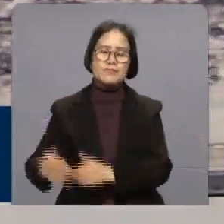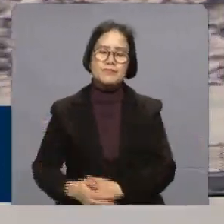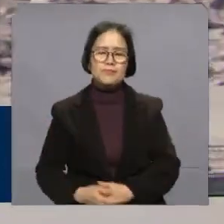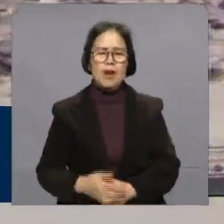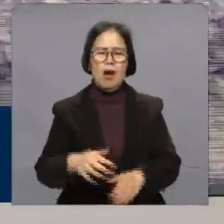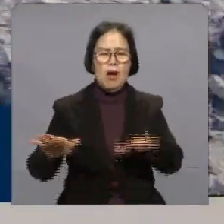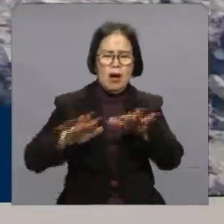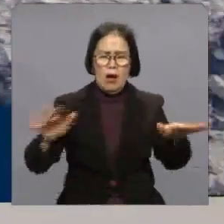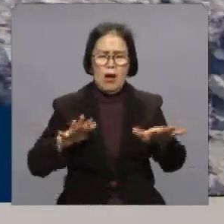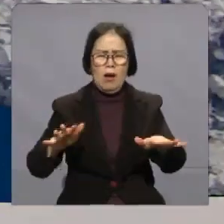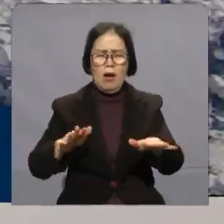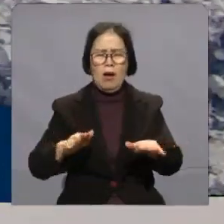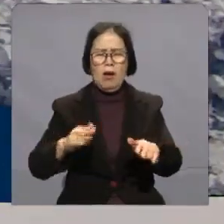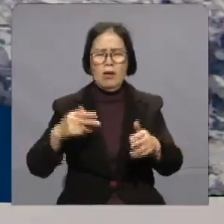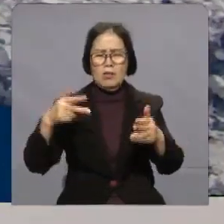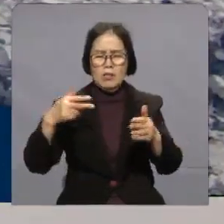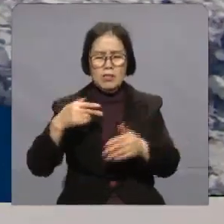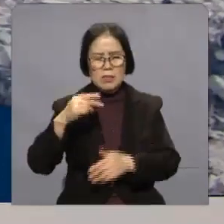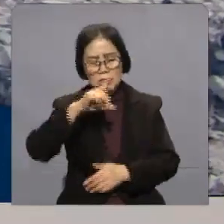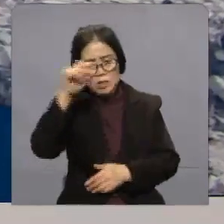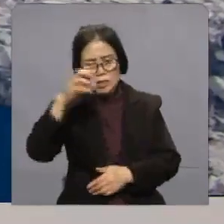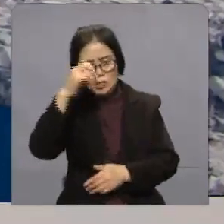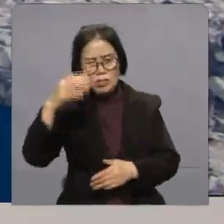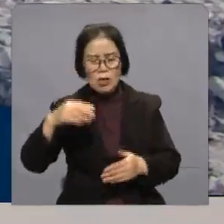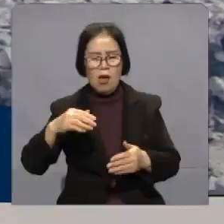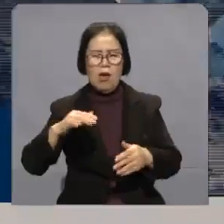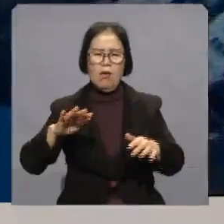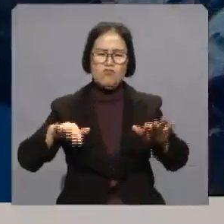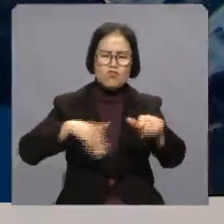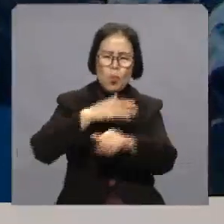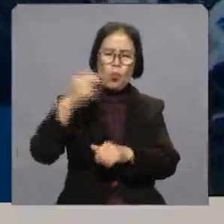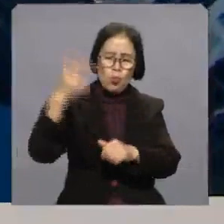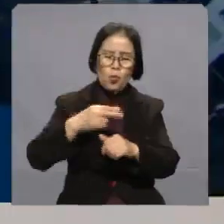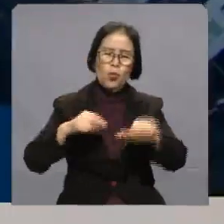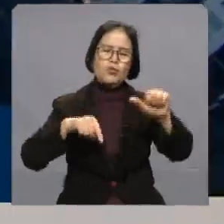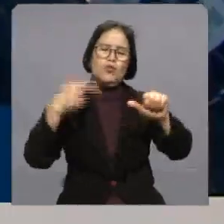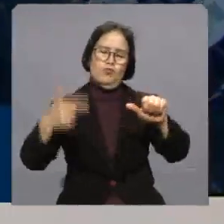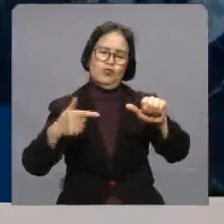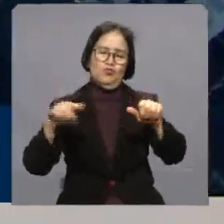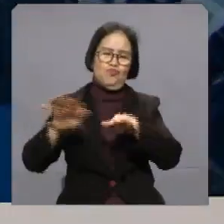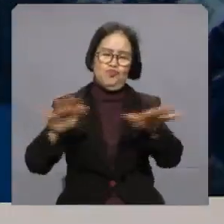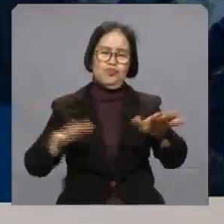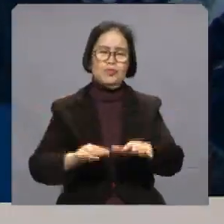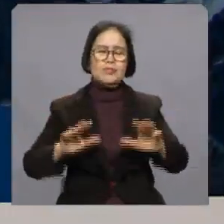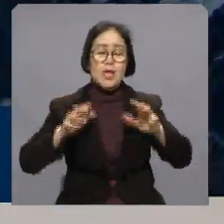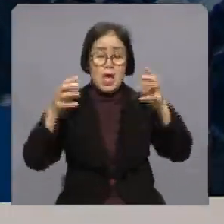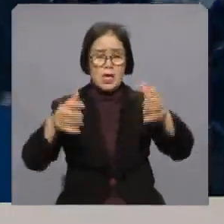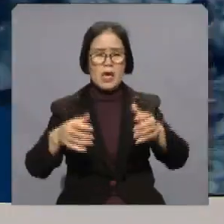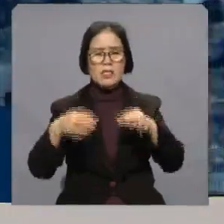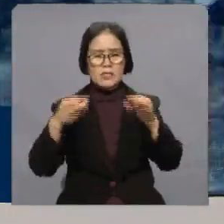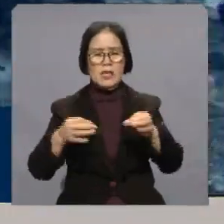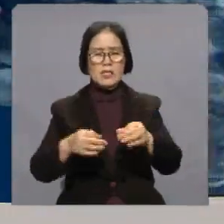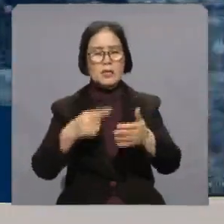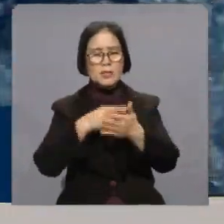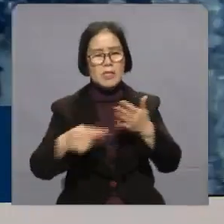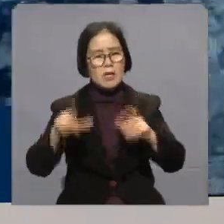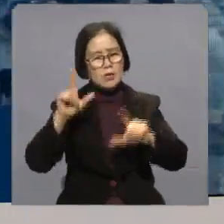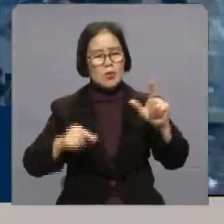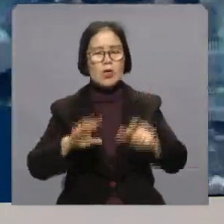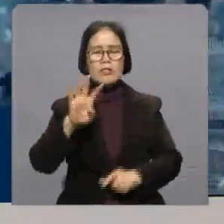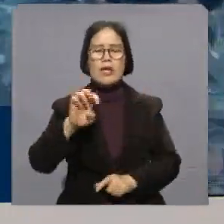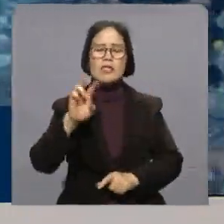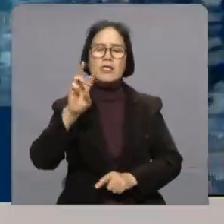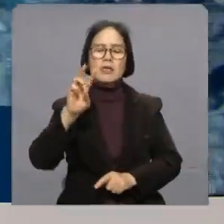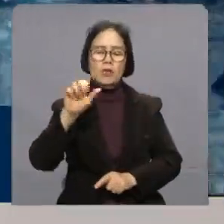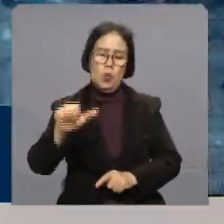대규모 강진에 피폐한 튀르키예에 규모 5.6의 여진이 덮쳤습니다. 세계은행은 튀르키예에서만 피해 규모가 45조 원에